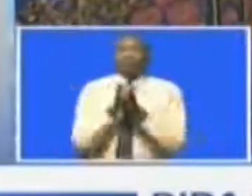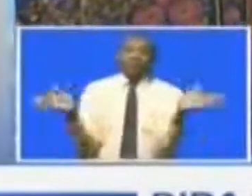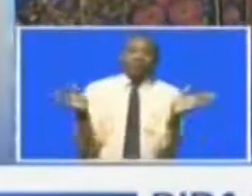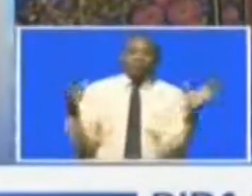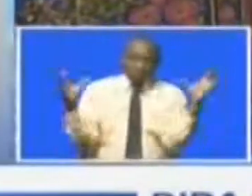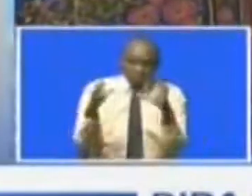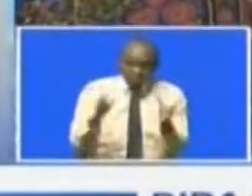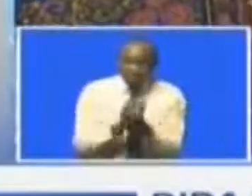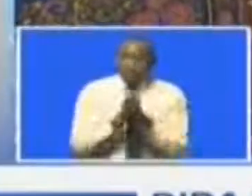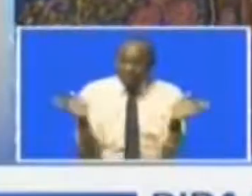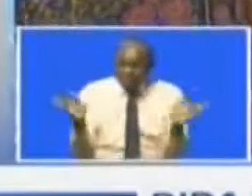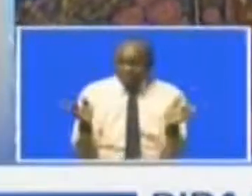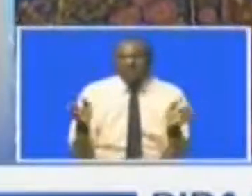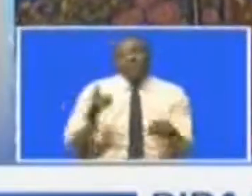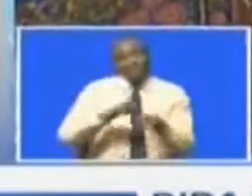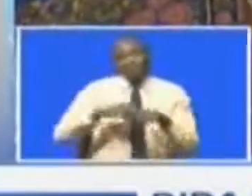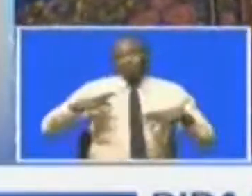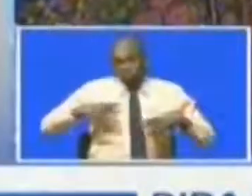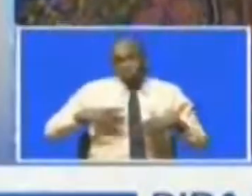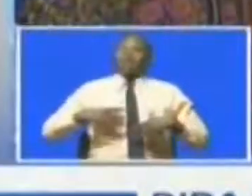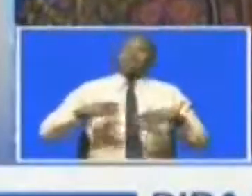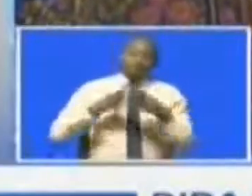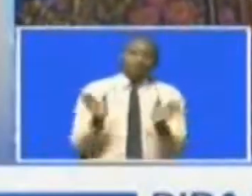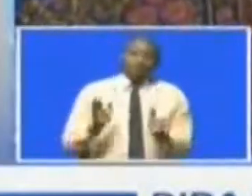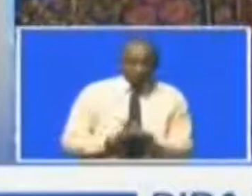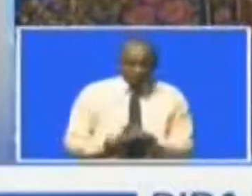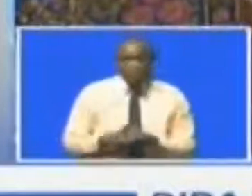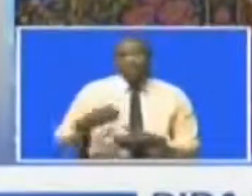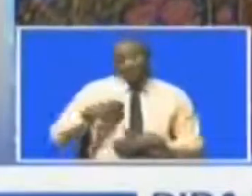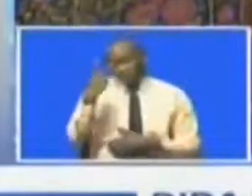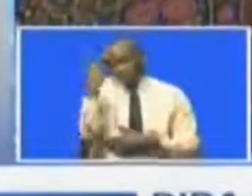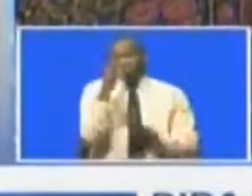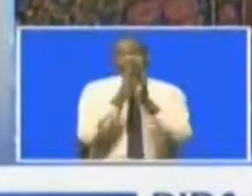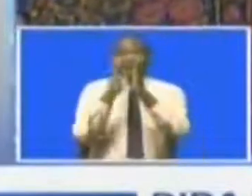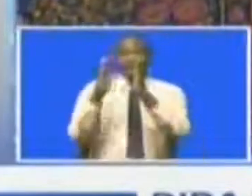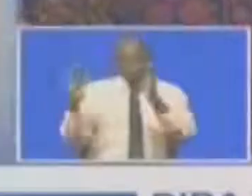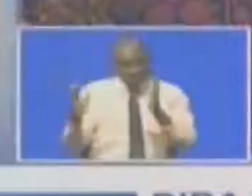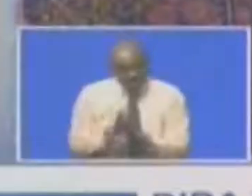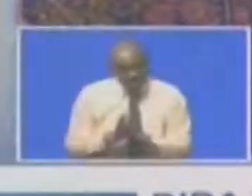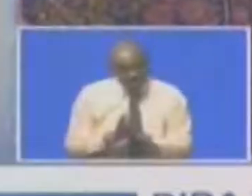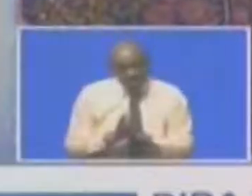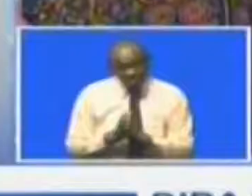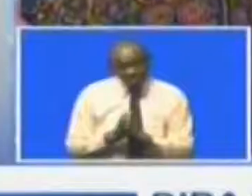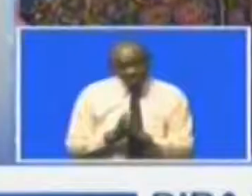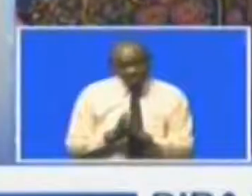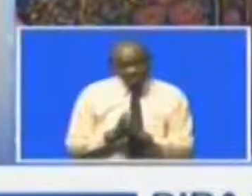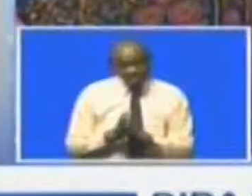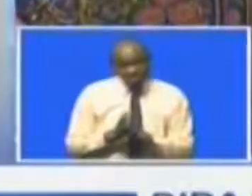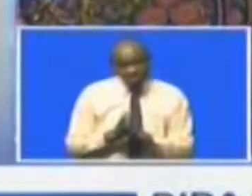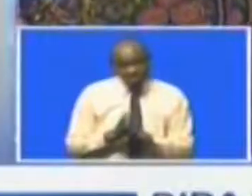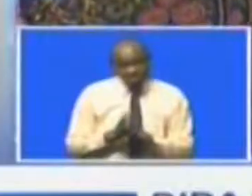itaendelea kufunguliwa hadi wakati watoto wako katika likizo. Kwa hivyo tuko na maktaba mbili, na pia